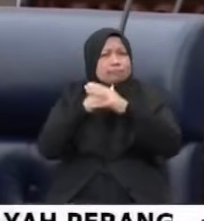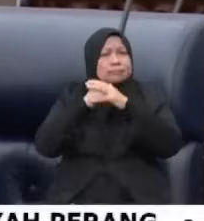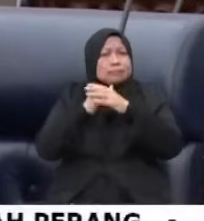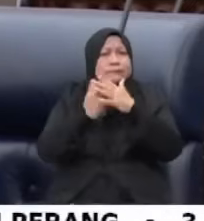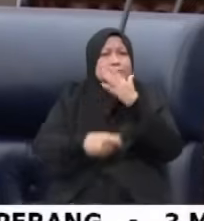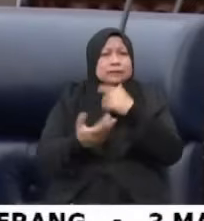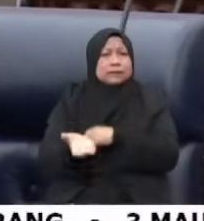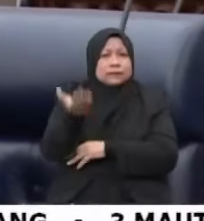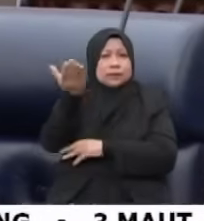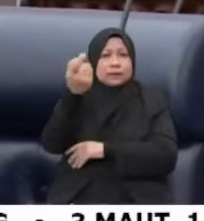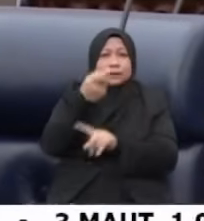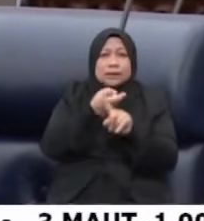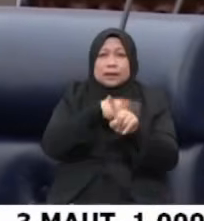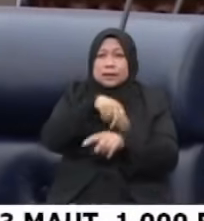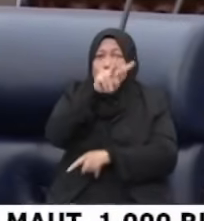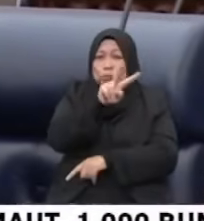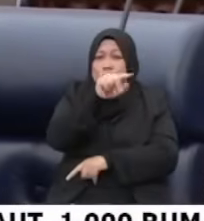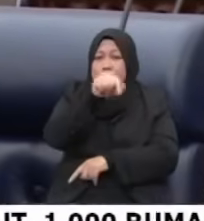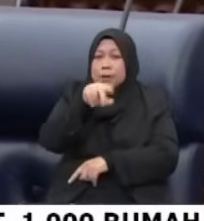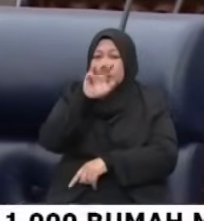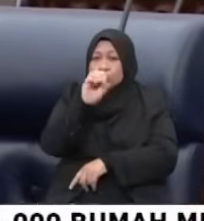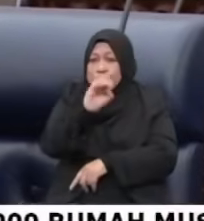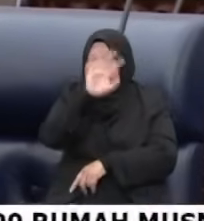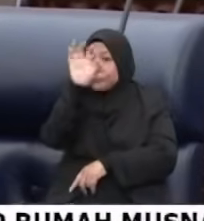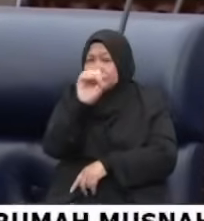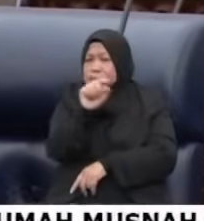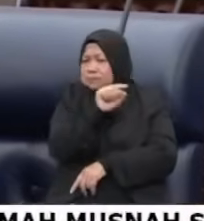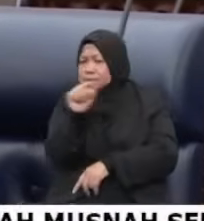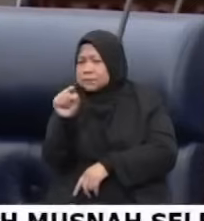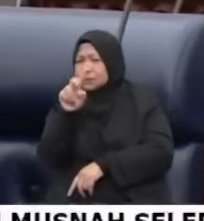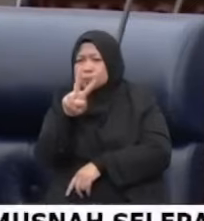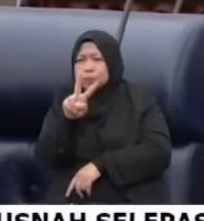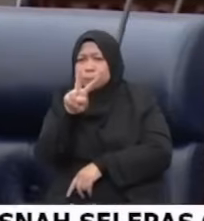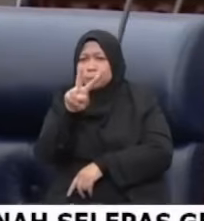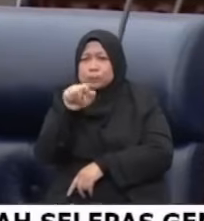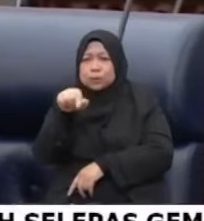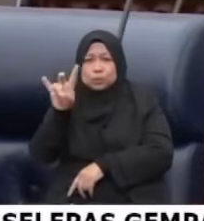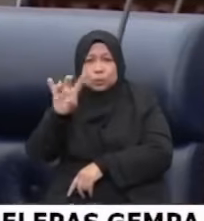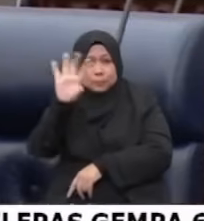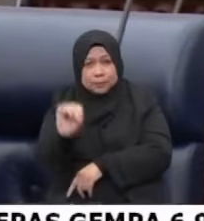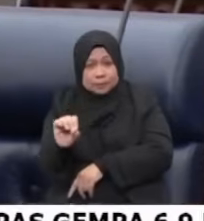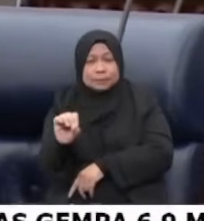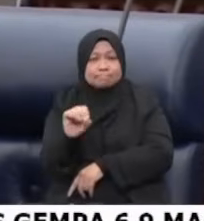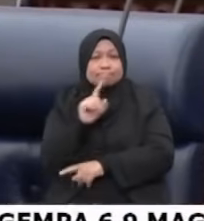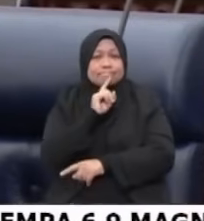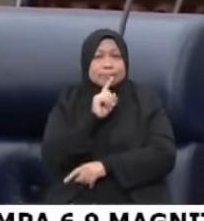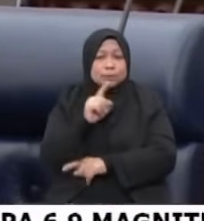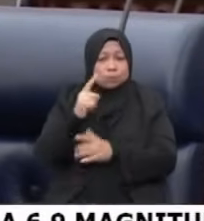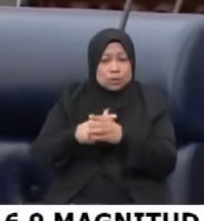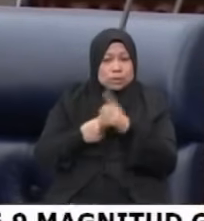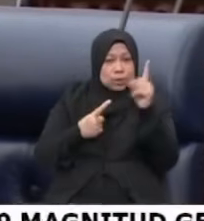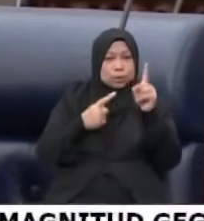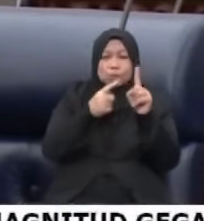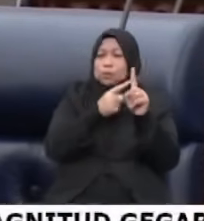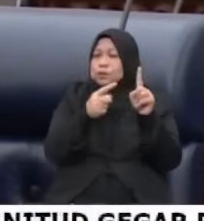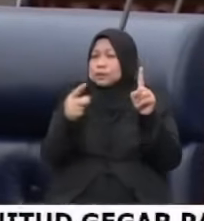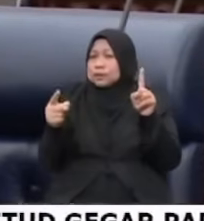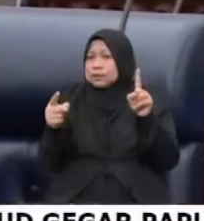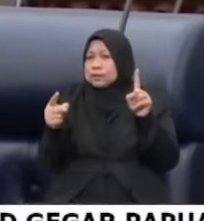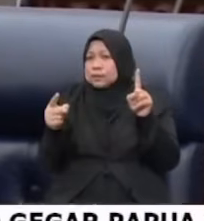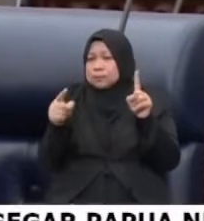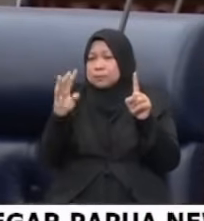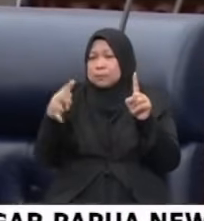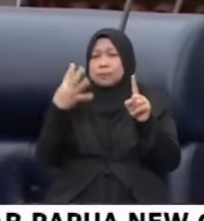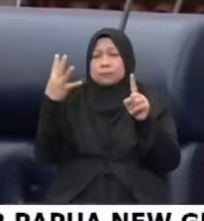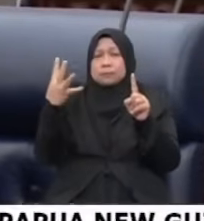naik daripada 2.0% kepada 2.7% di antara Januari 2024 kepada